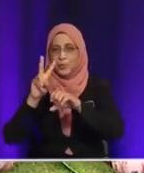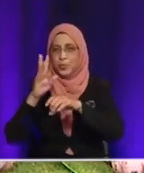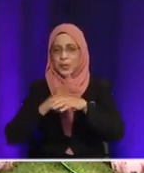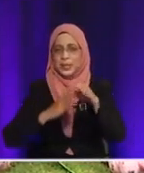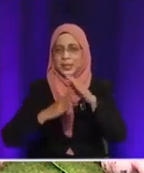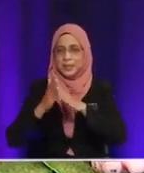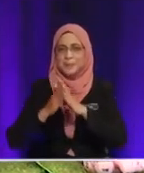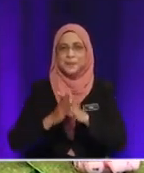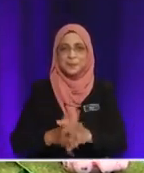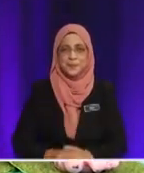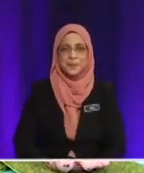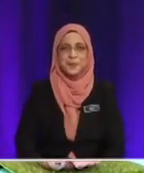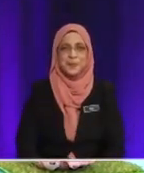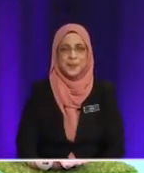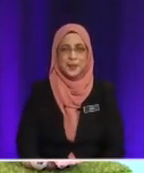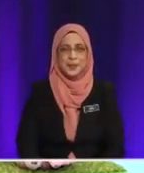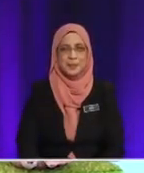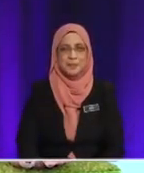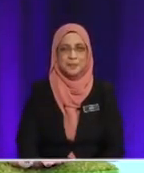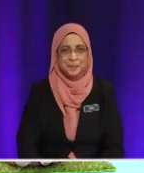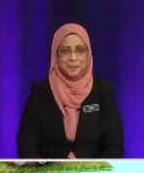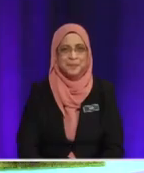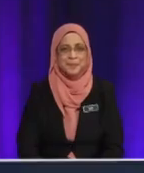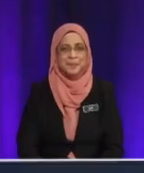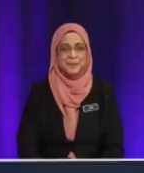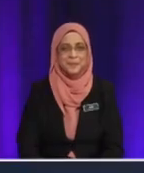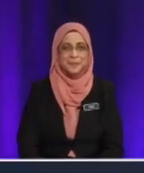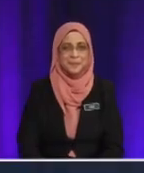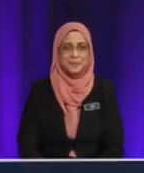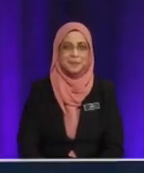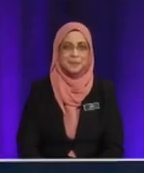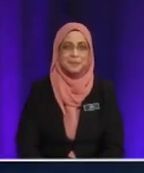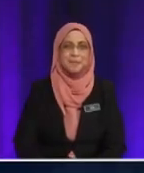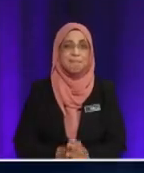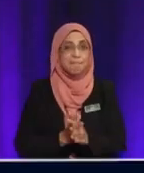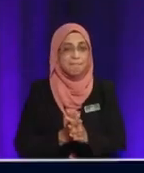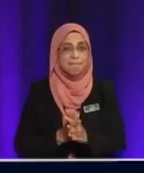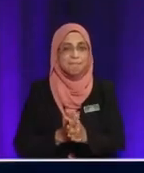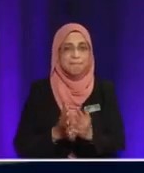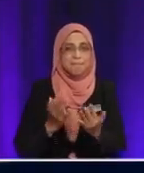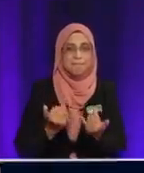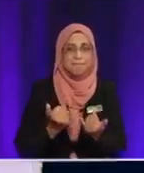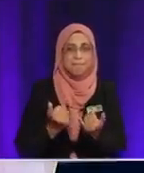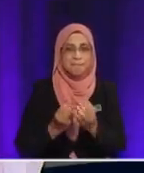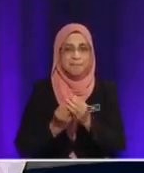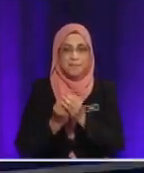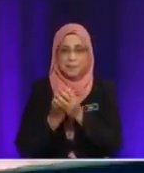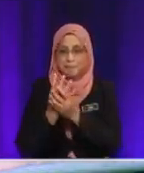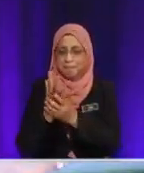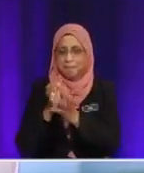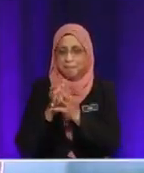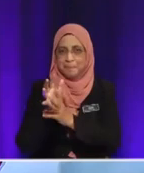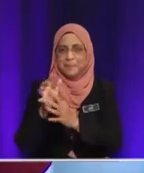Pakai sebelah nanti, sebelah aja yang menjaga kebersihan. Sebelah lagi tidak. Yang paling penting sekarang kita pakai